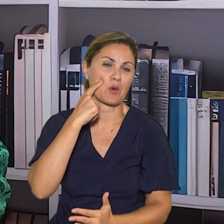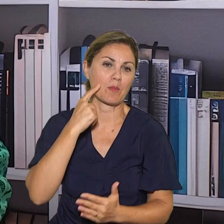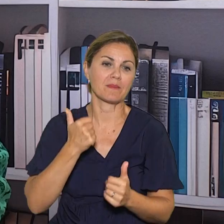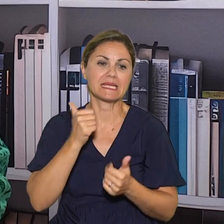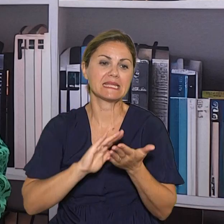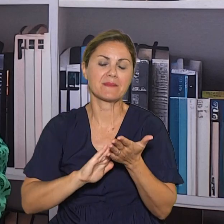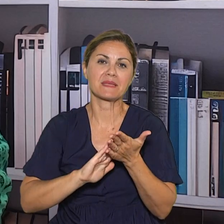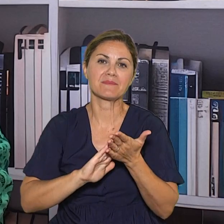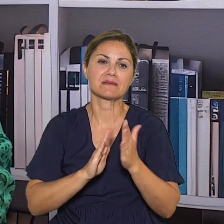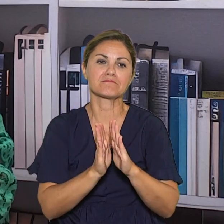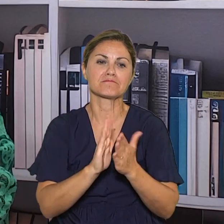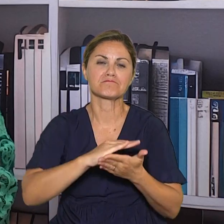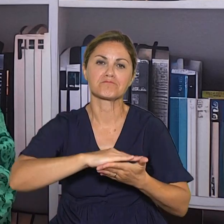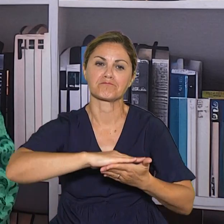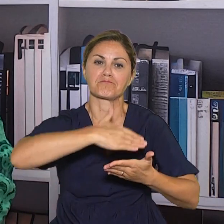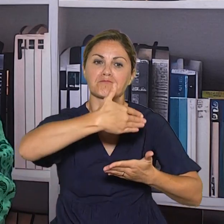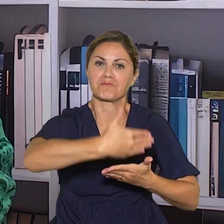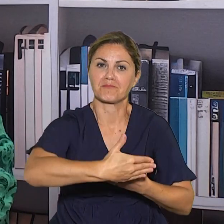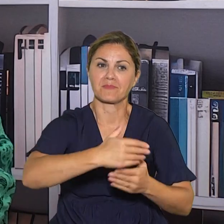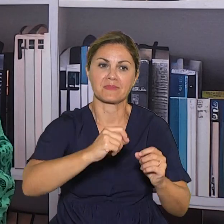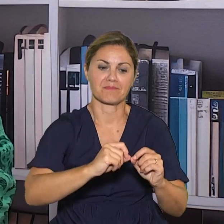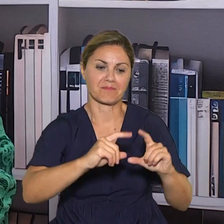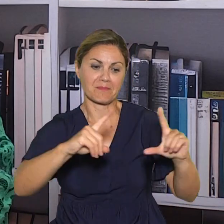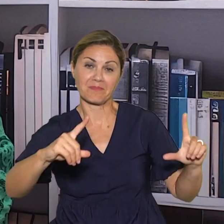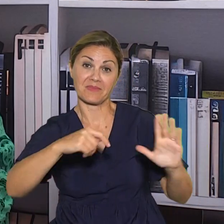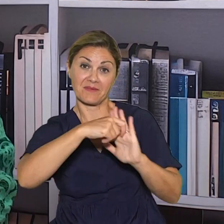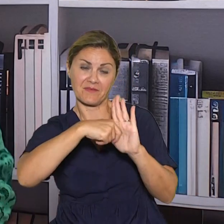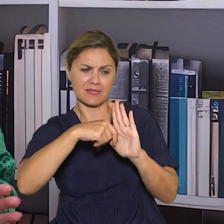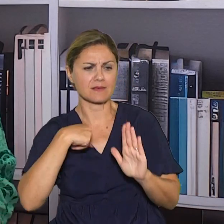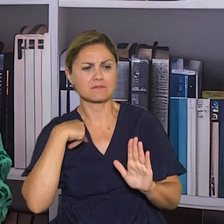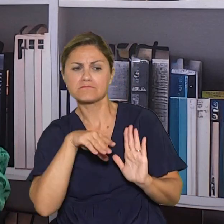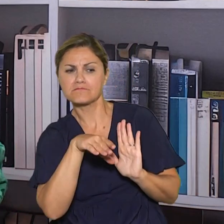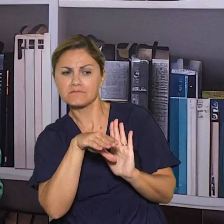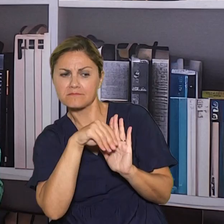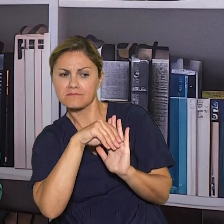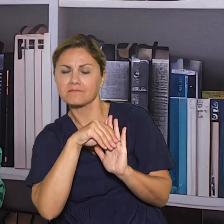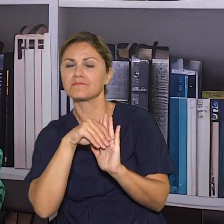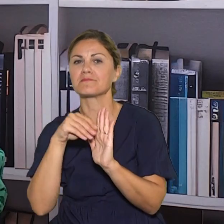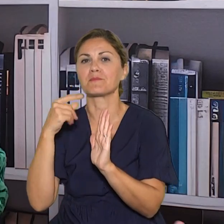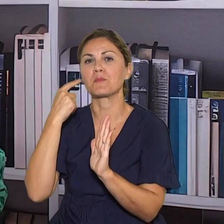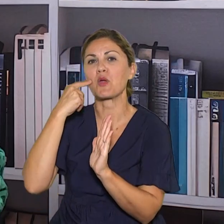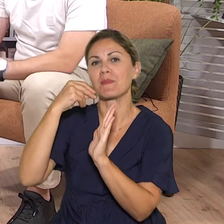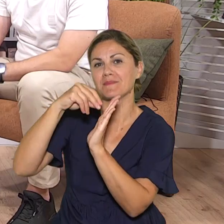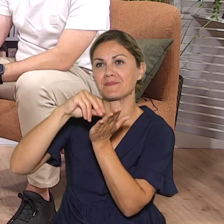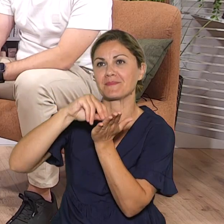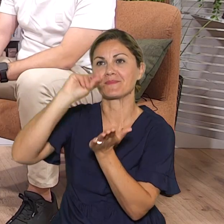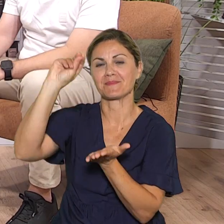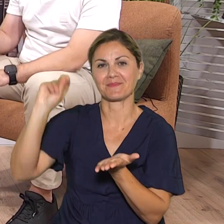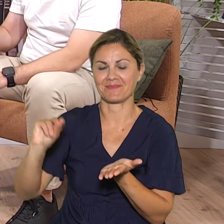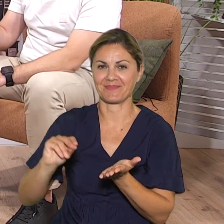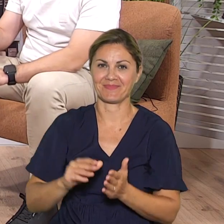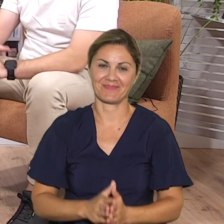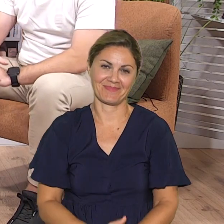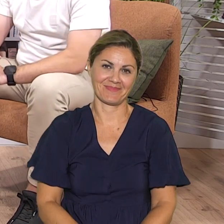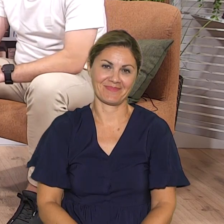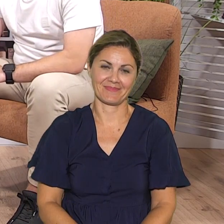tu biram neki motiv koji je ovako malo meni zanimljiv i onda ga pokušavam slikat. Evo ga,